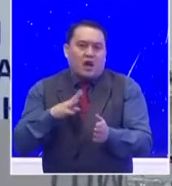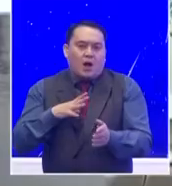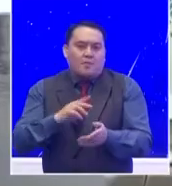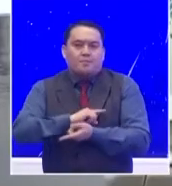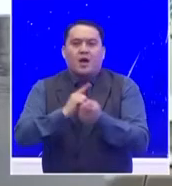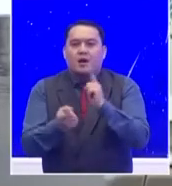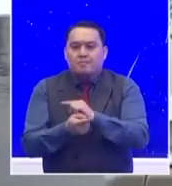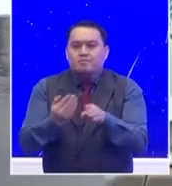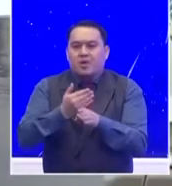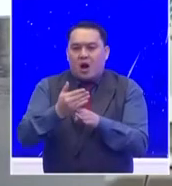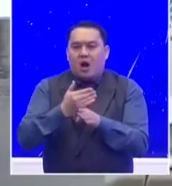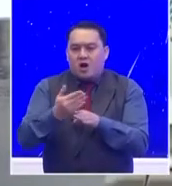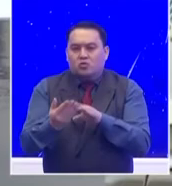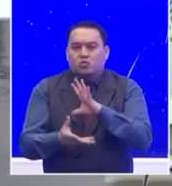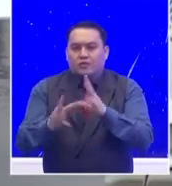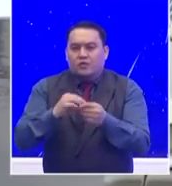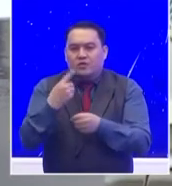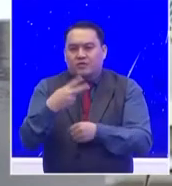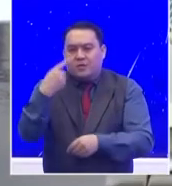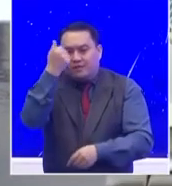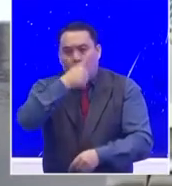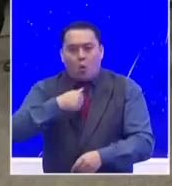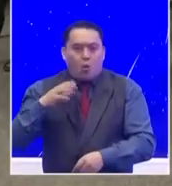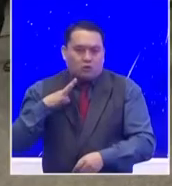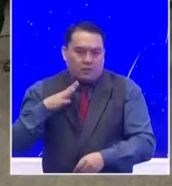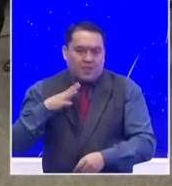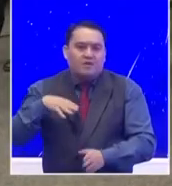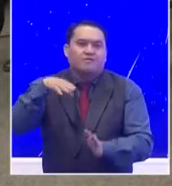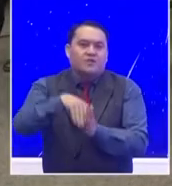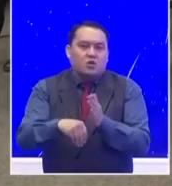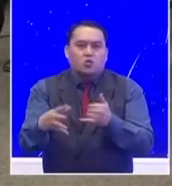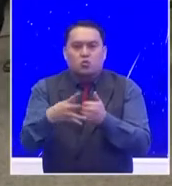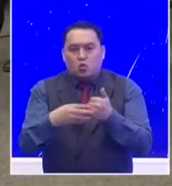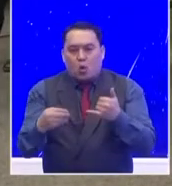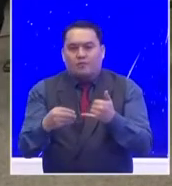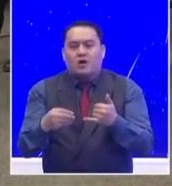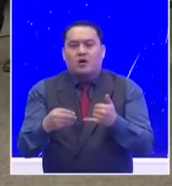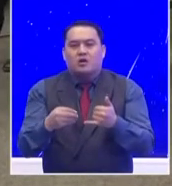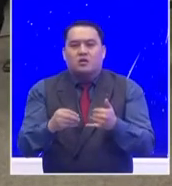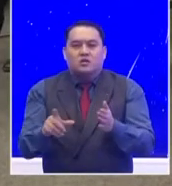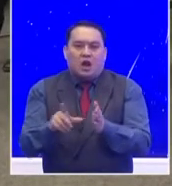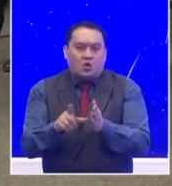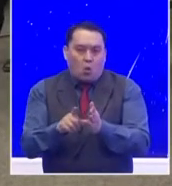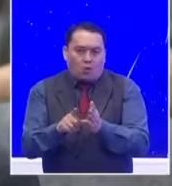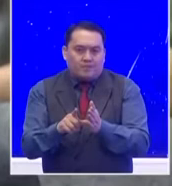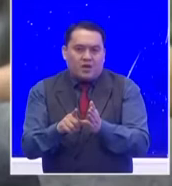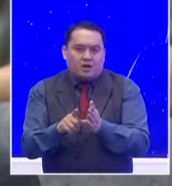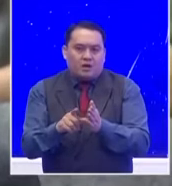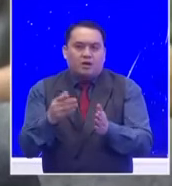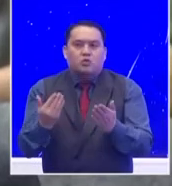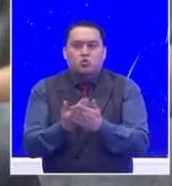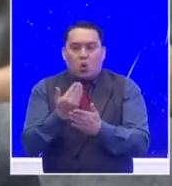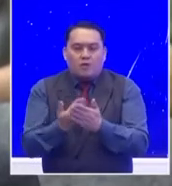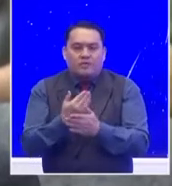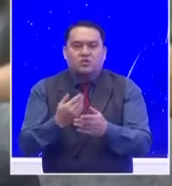перенос поэтапного всеобщего декларирования на 2021 год, внесение нововведения в земельное налогообложение. Отрадной новостью